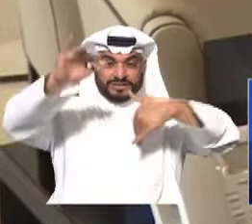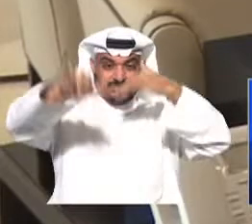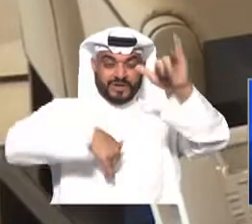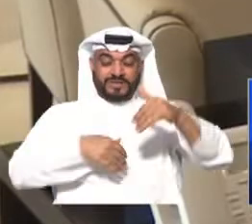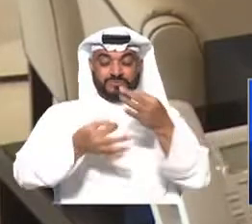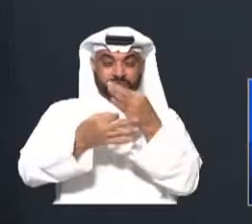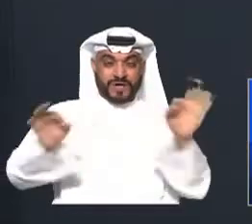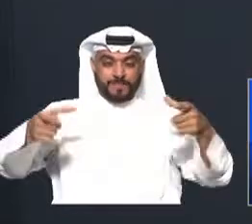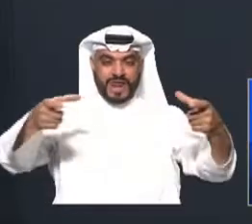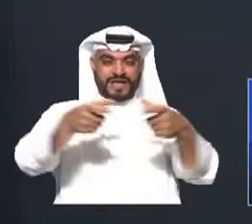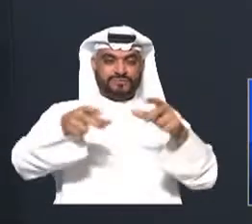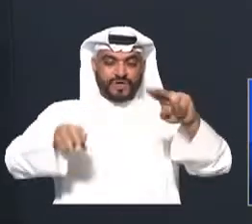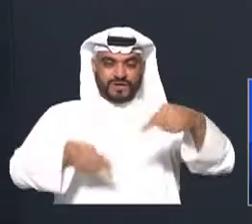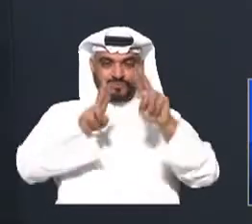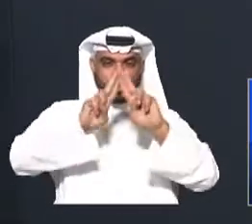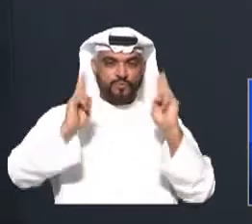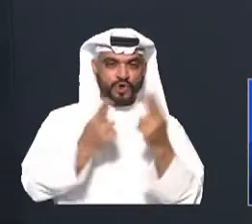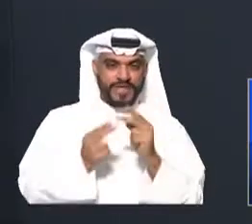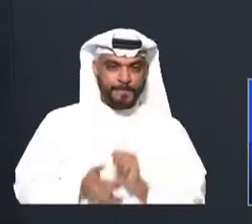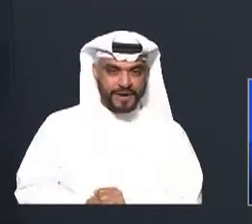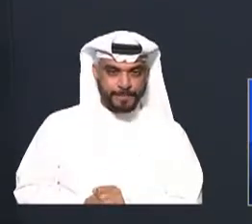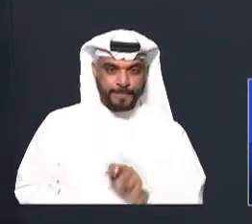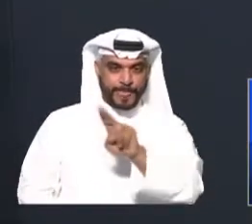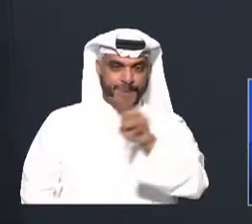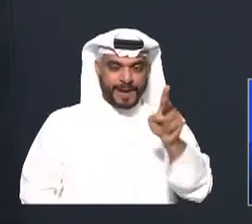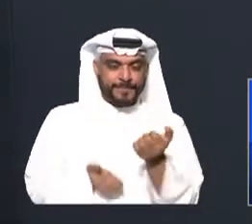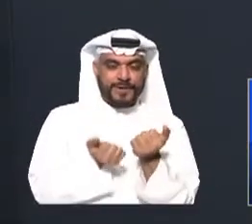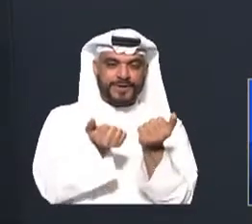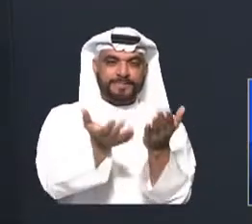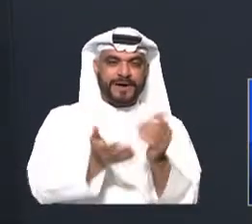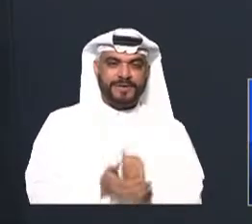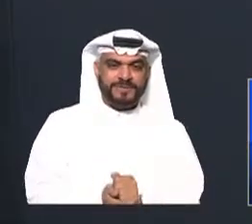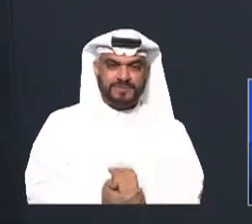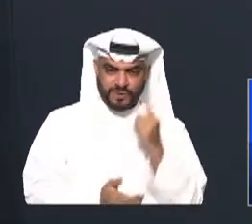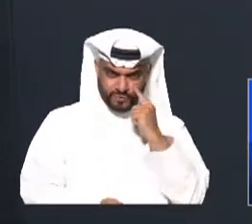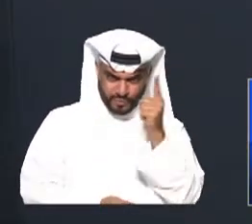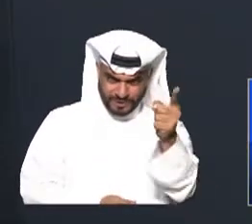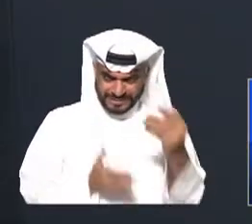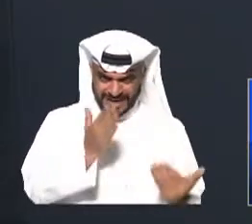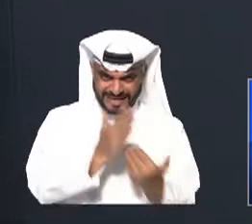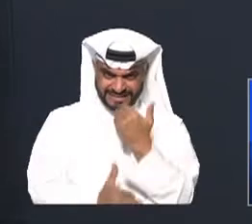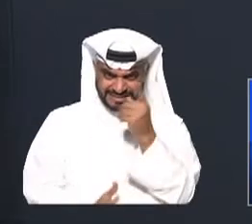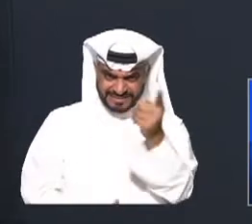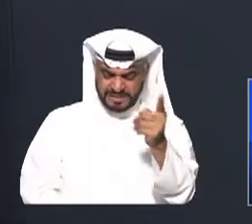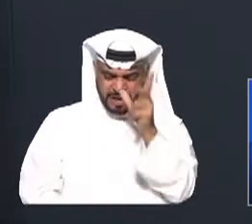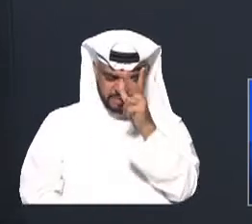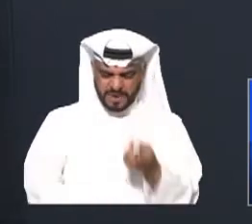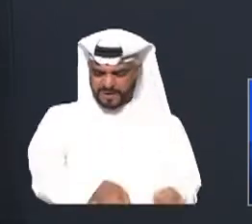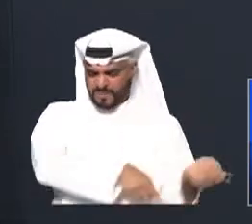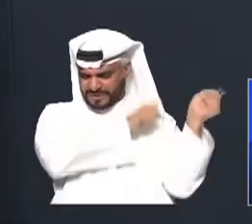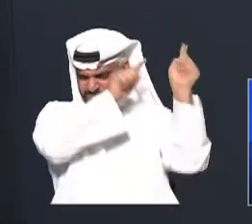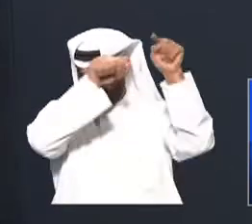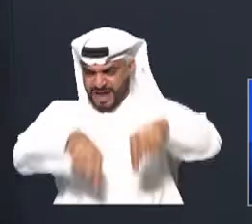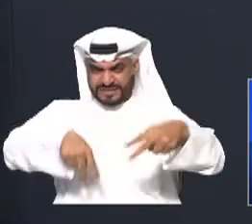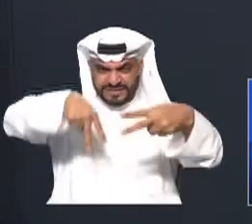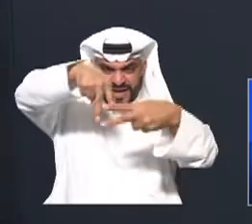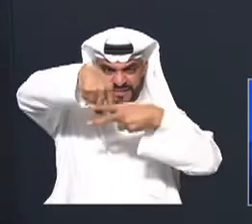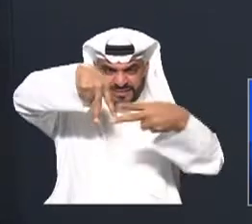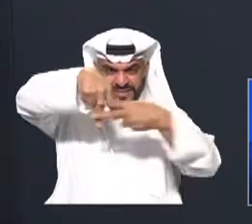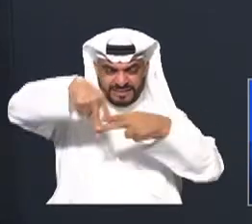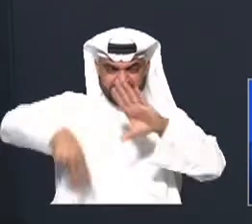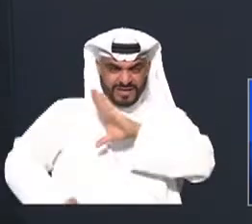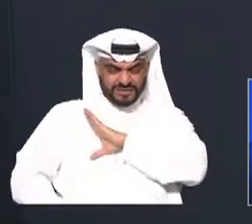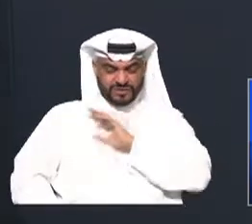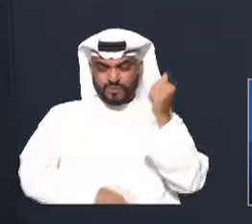هذا المؤتمر. الأخوة الكرام، ربما ليس جديدا ولا استثنائيا ما يفعله العدو الصهيوني في